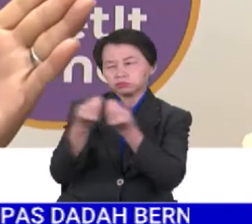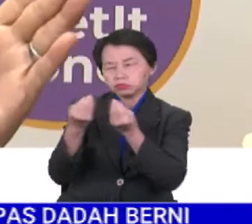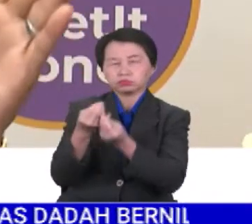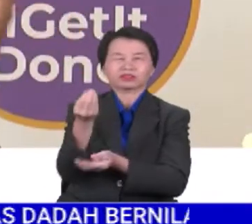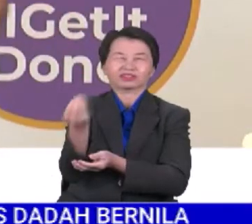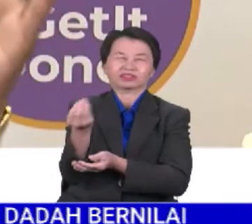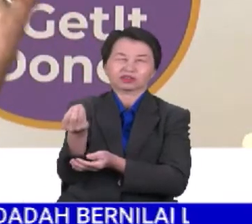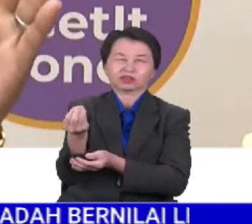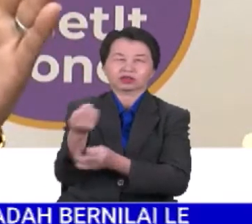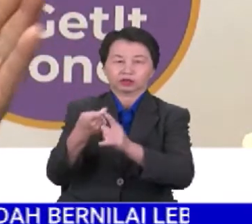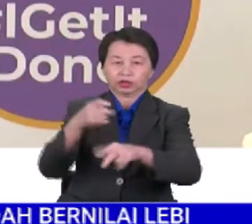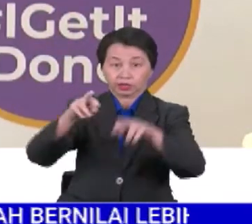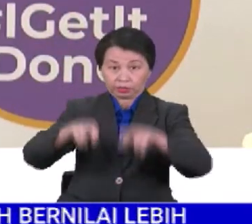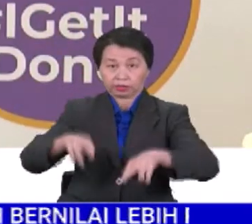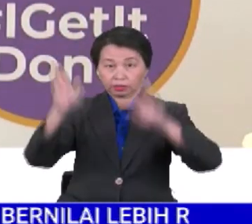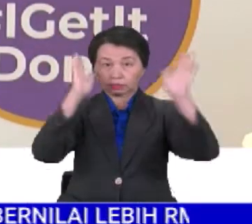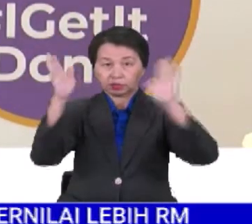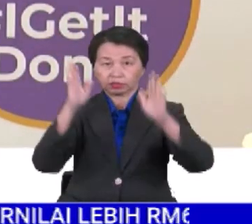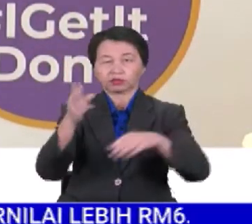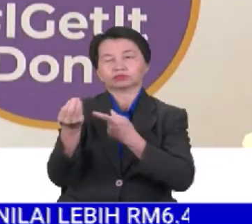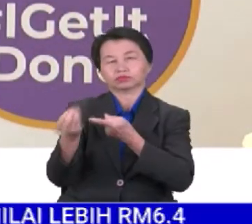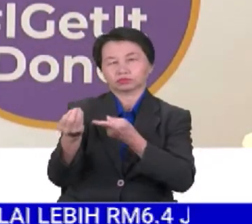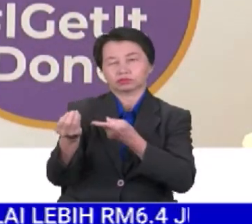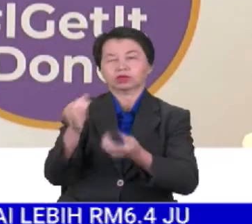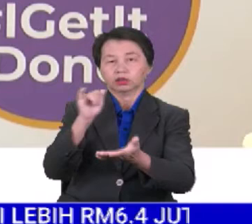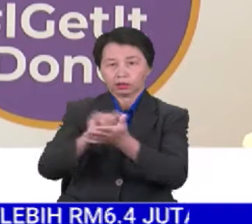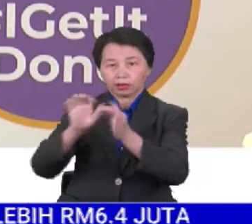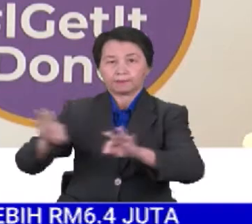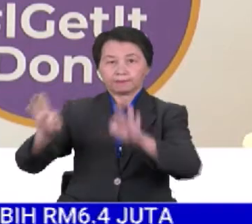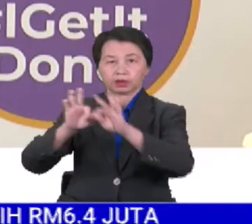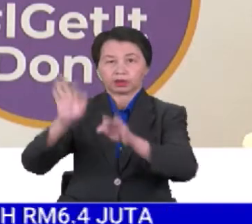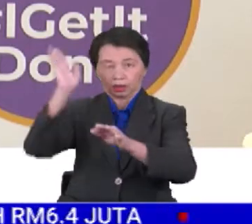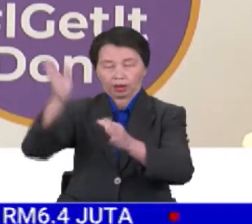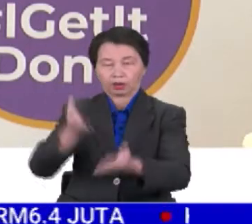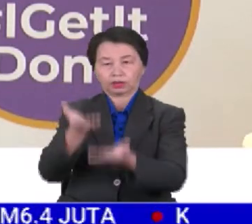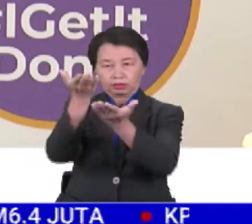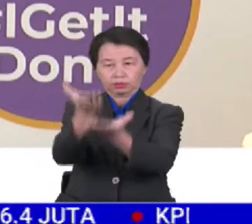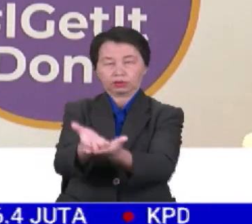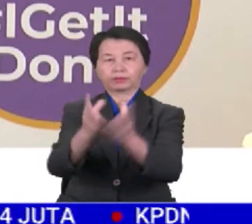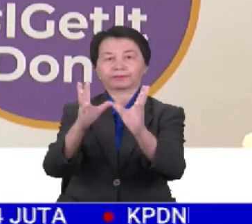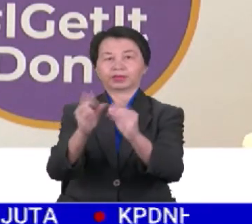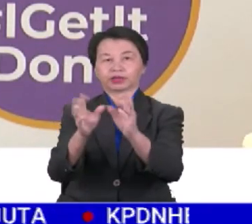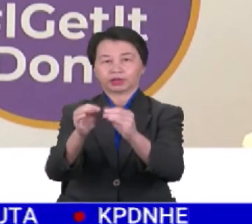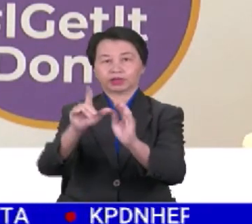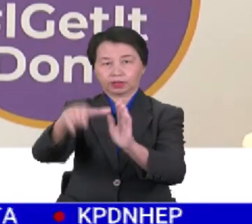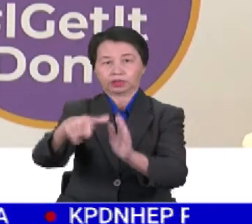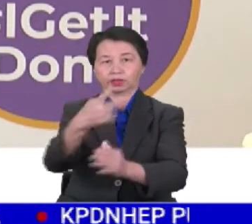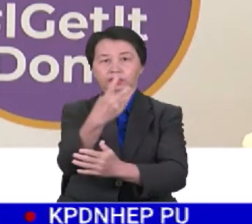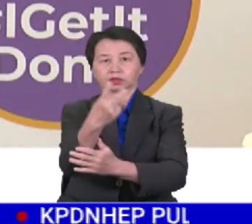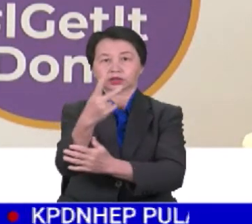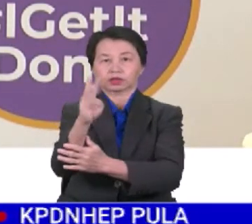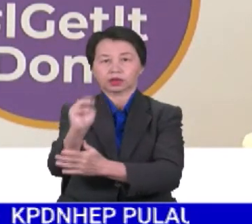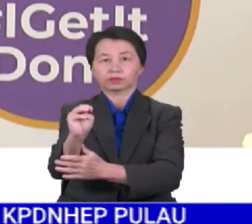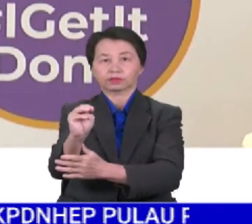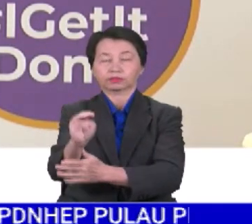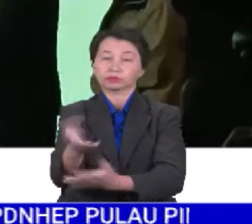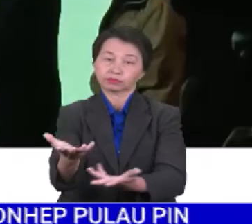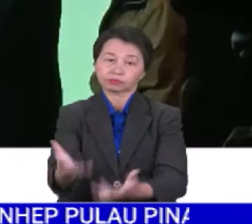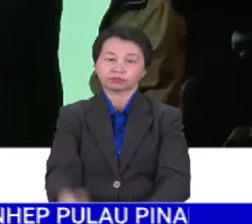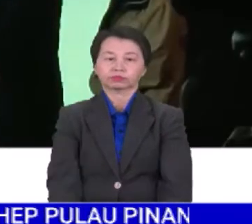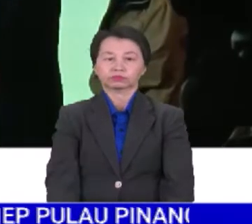daripada rakyat Malaysia ini. Jadi perkara itu penting dan akan dibawa dalam meeting dalam KKM untuk diperhalusi.